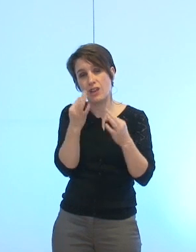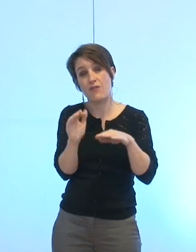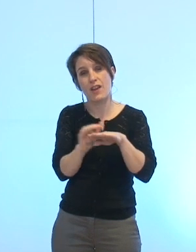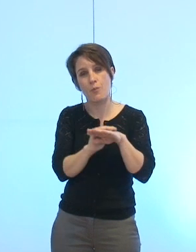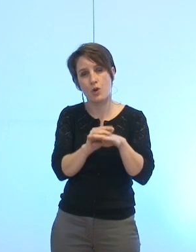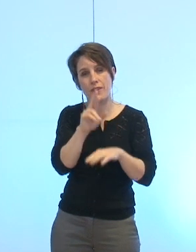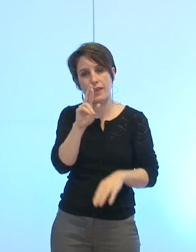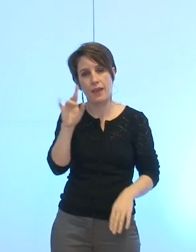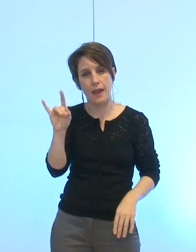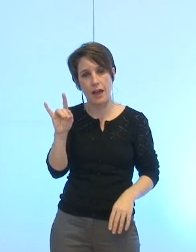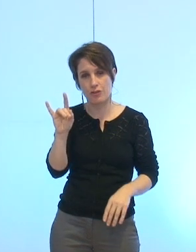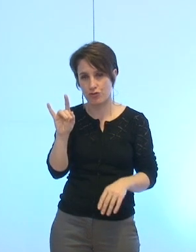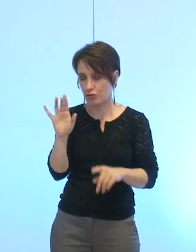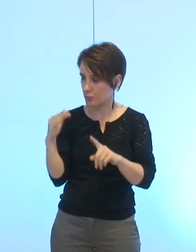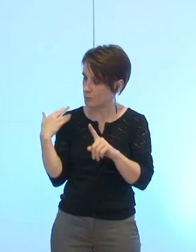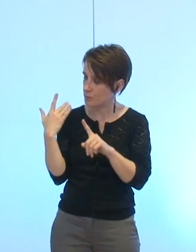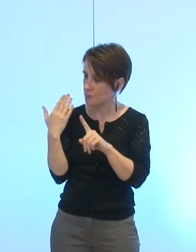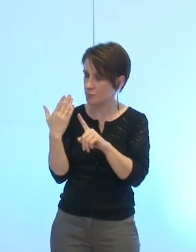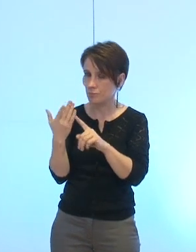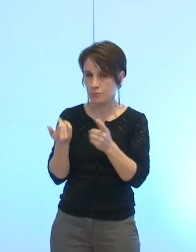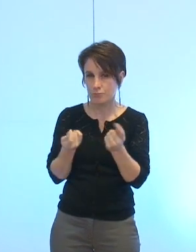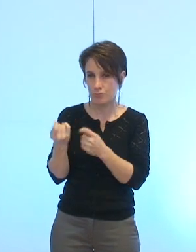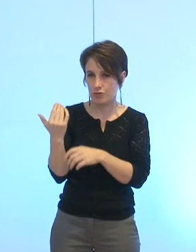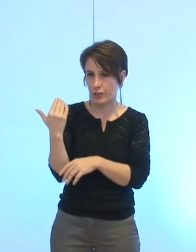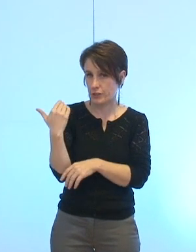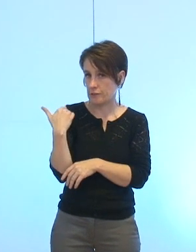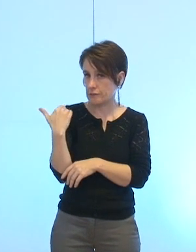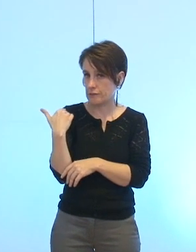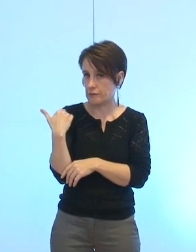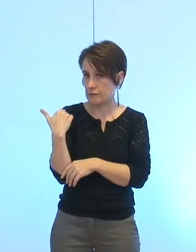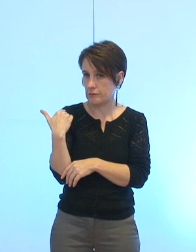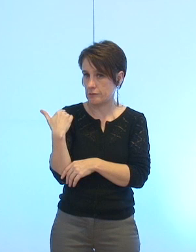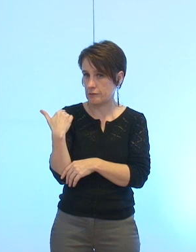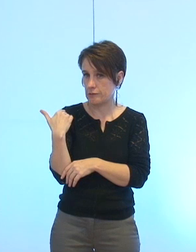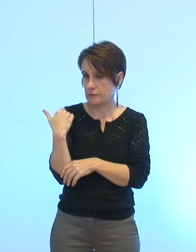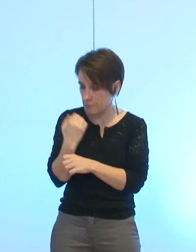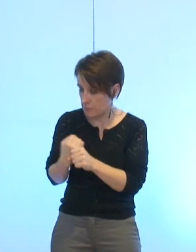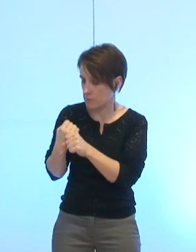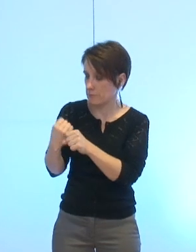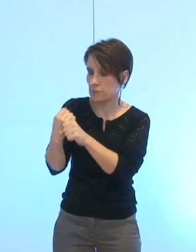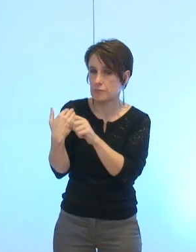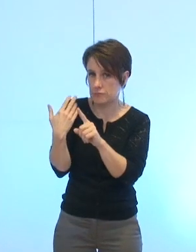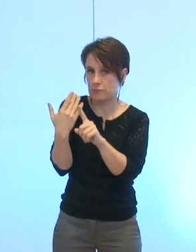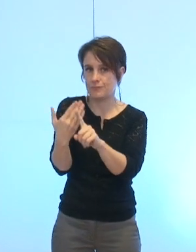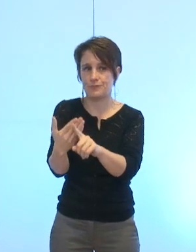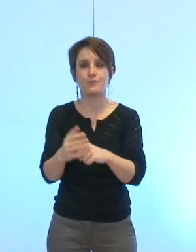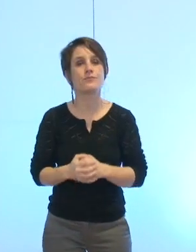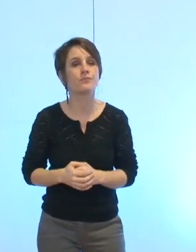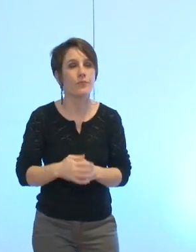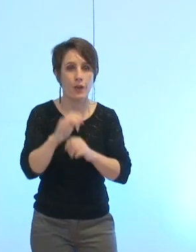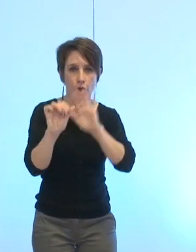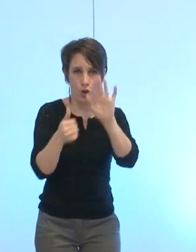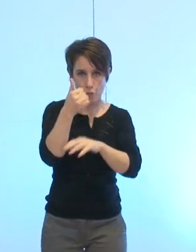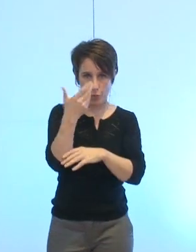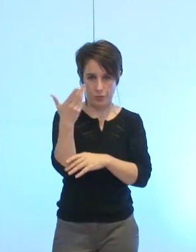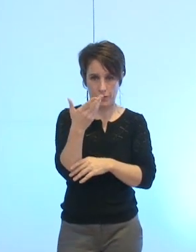conduite et sur celle que nous avons commencé à mettre en place le premier élément c'est que